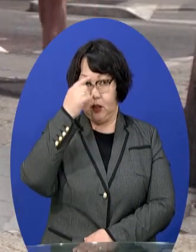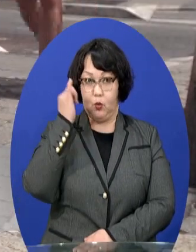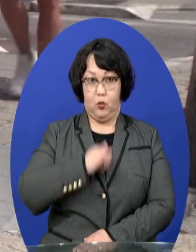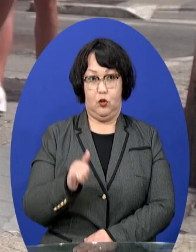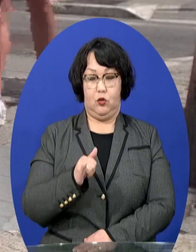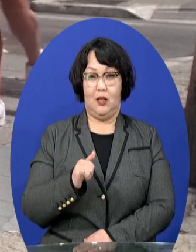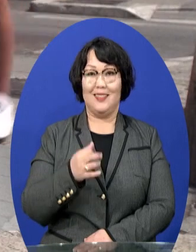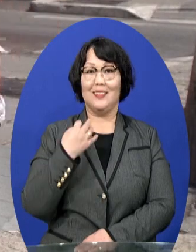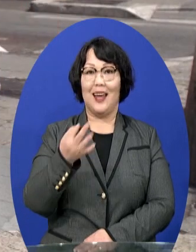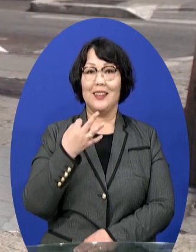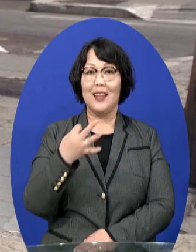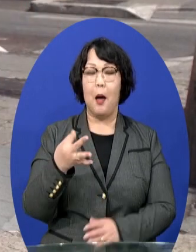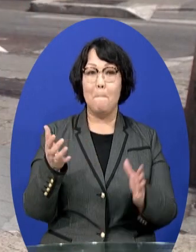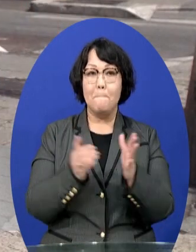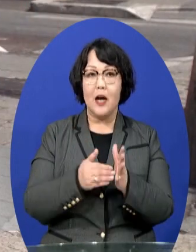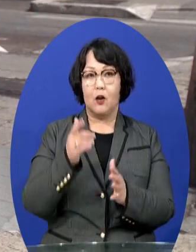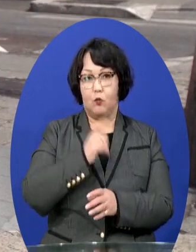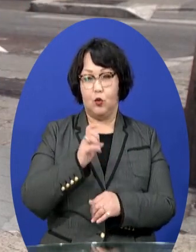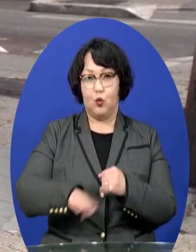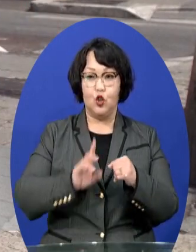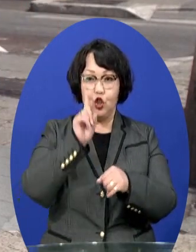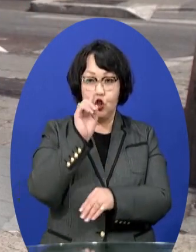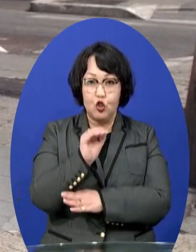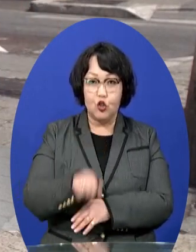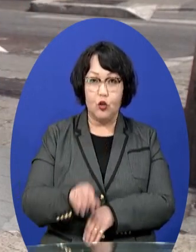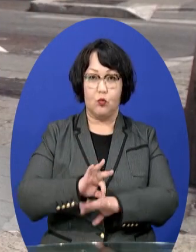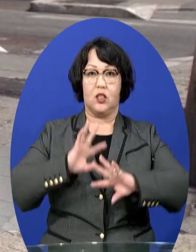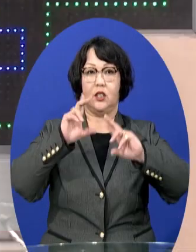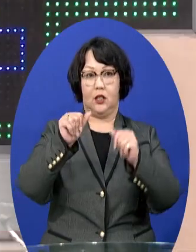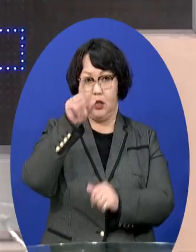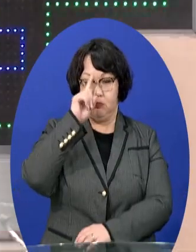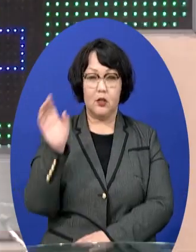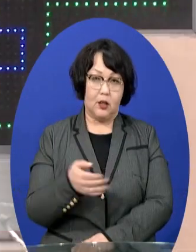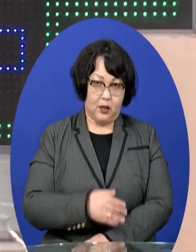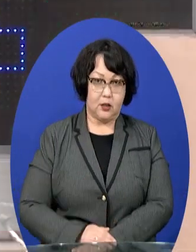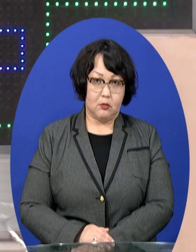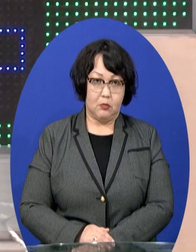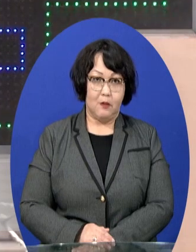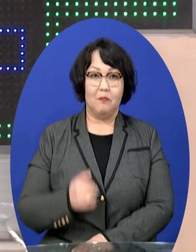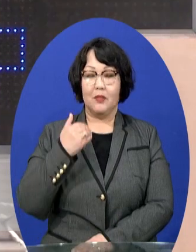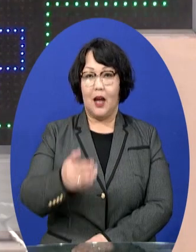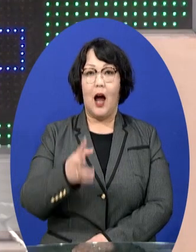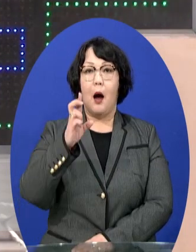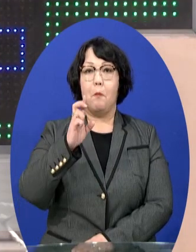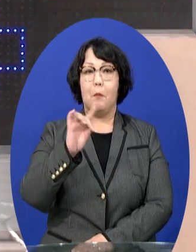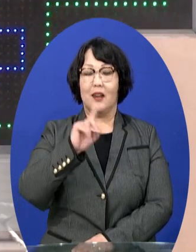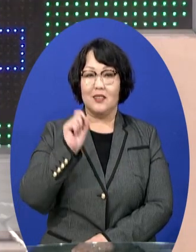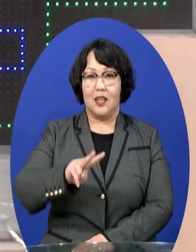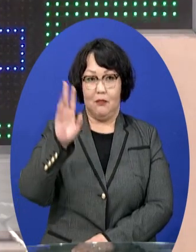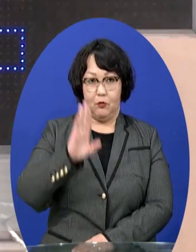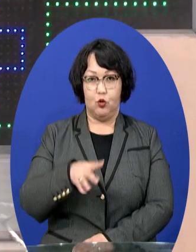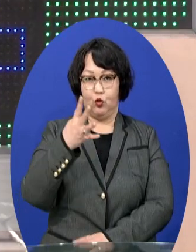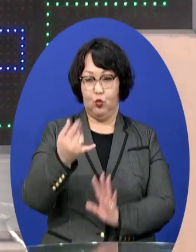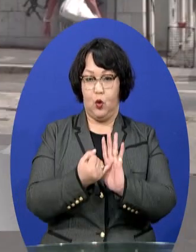буюу 88,000 гаруй хүн сүүлийн нэг өдрийн дотор эдгэрсэн байна. Үүний дараа Бразил 46,000